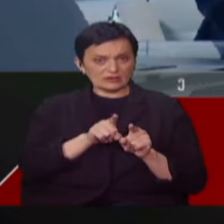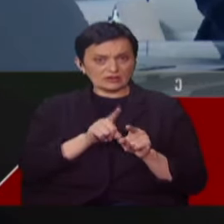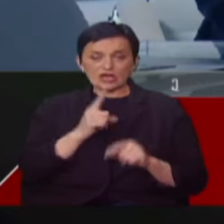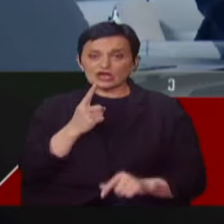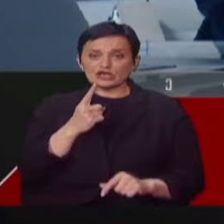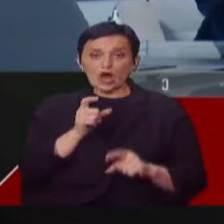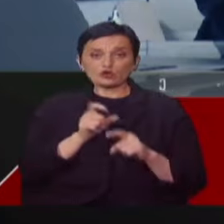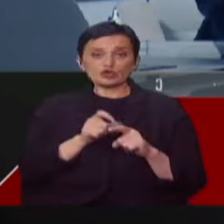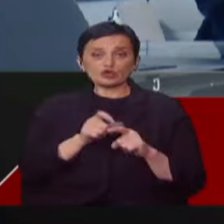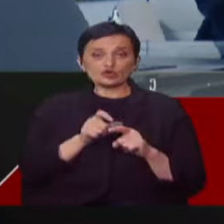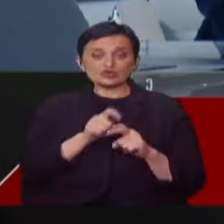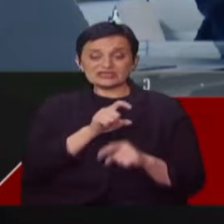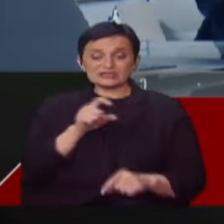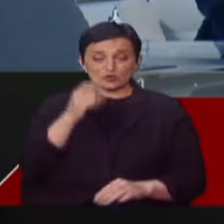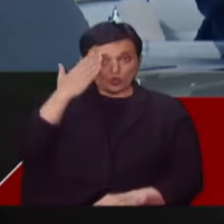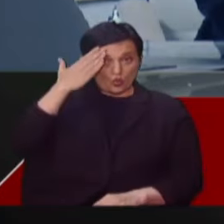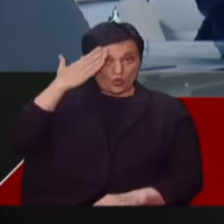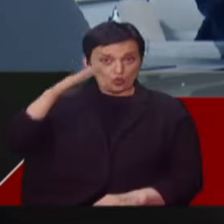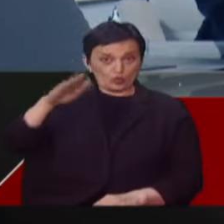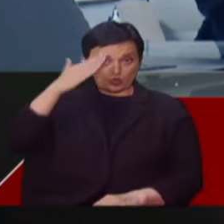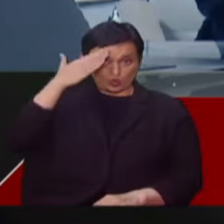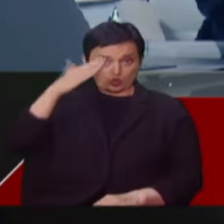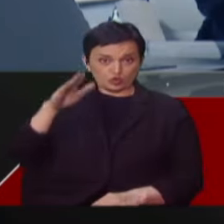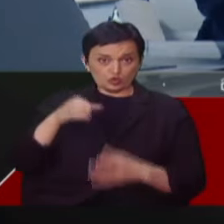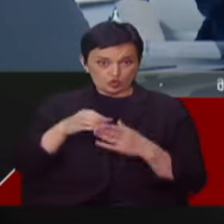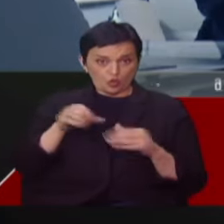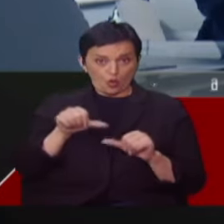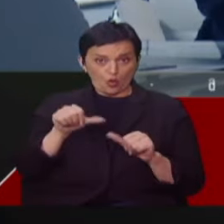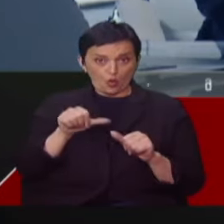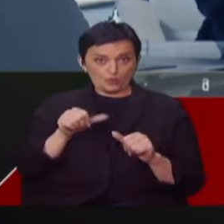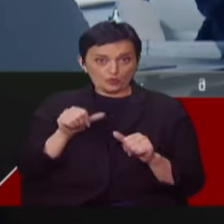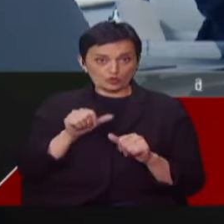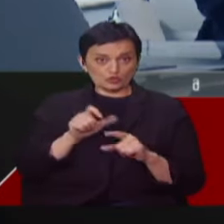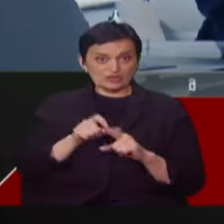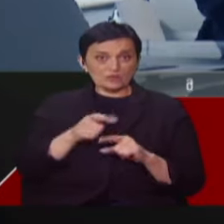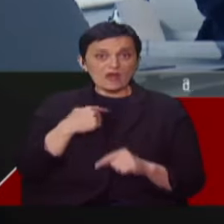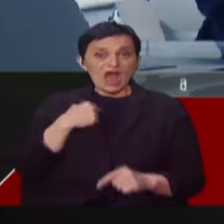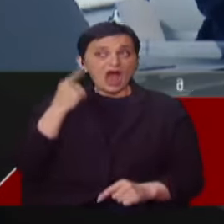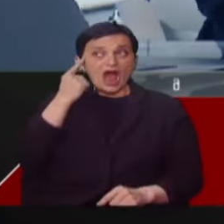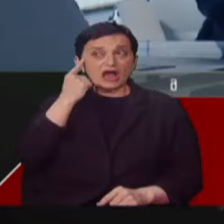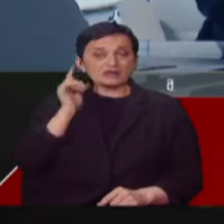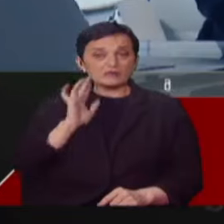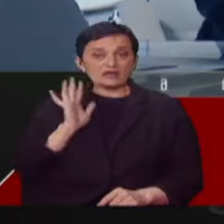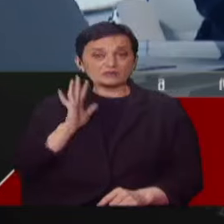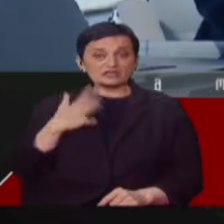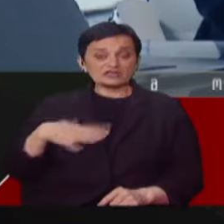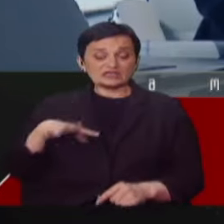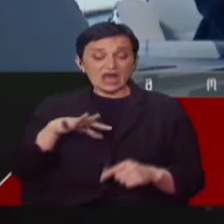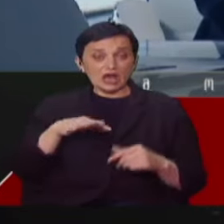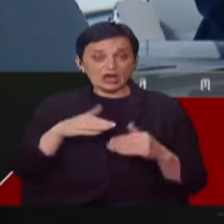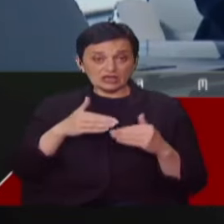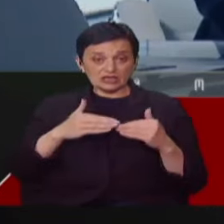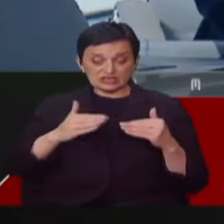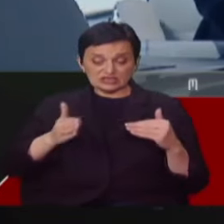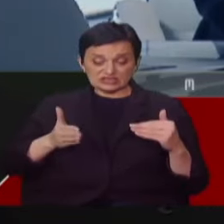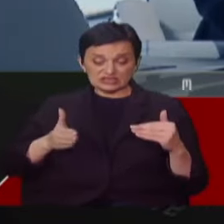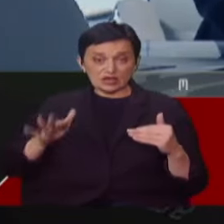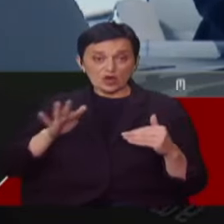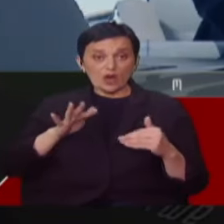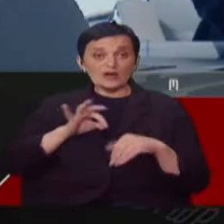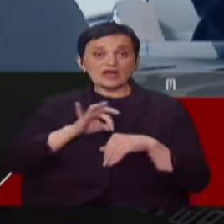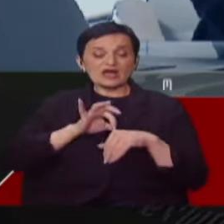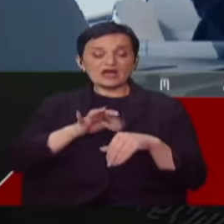რატო სიტყვა უცხოური? უცხოური კომპანია ცუდი სიტყვაა? ანუ დედაზე არის პრემიერ-მინისტრმა საქართველოს საზღვრებს